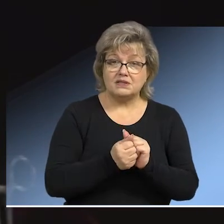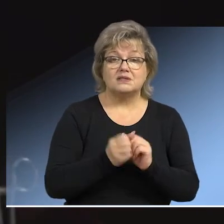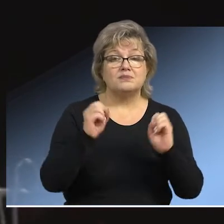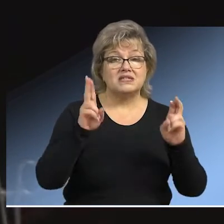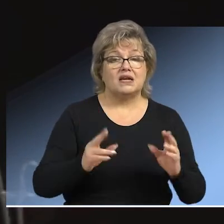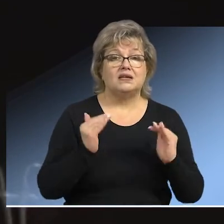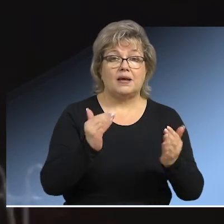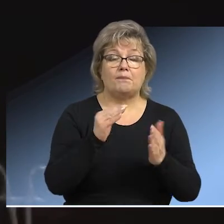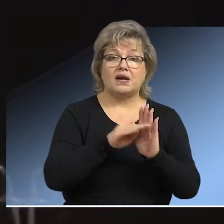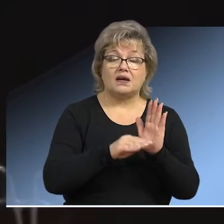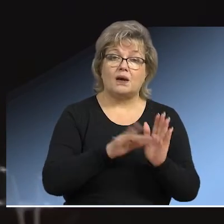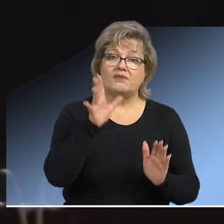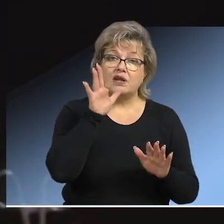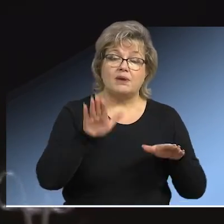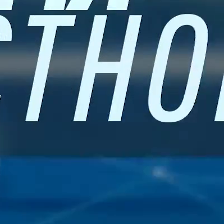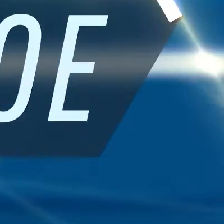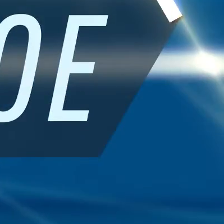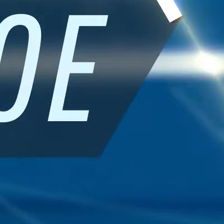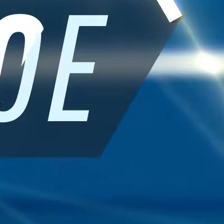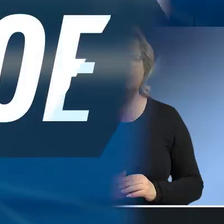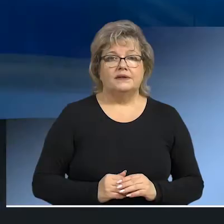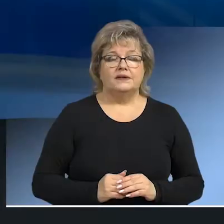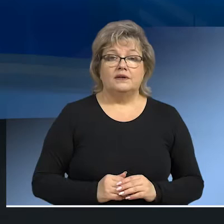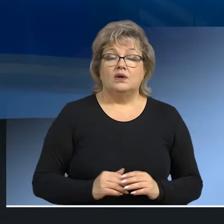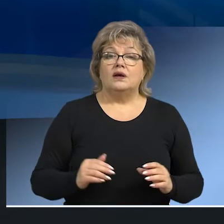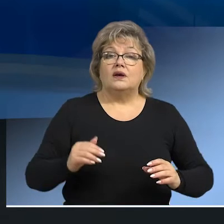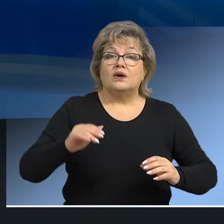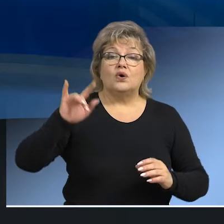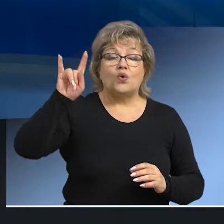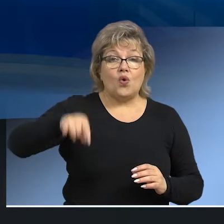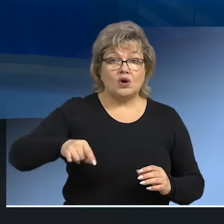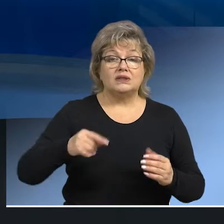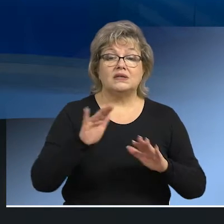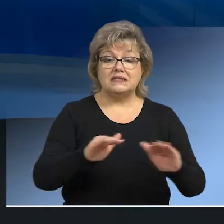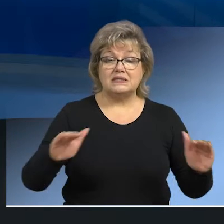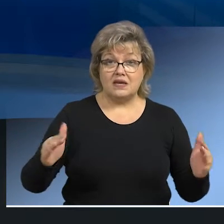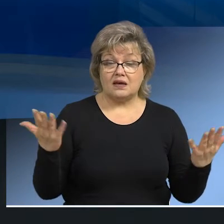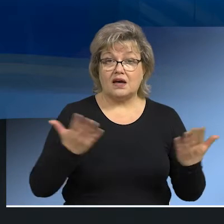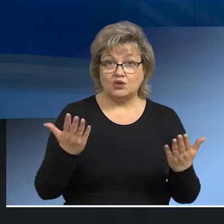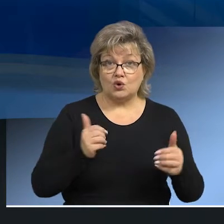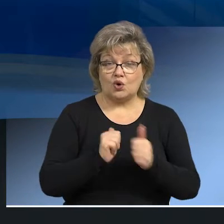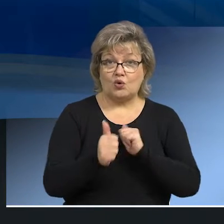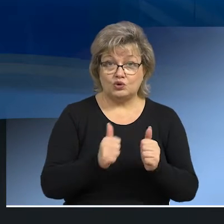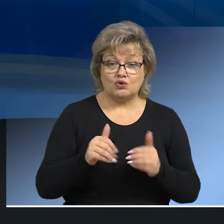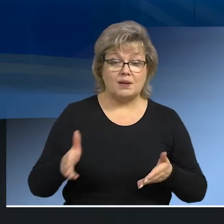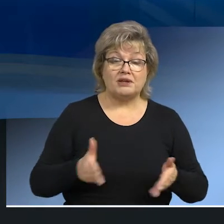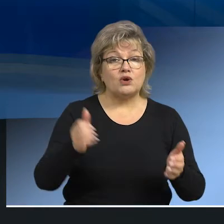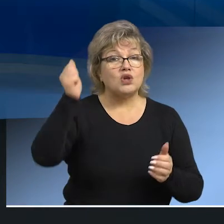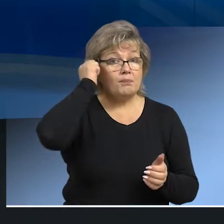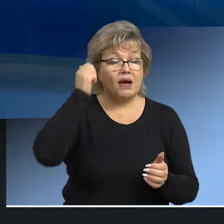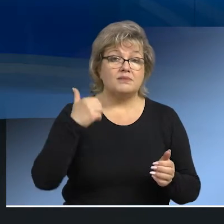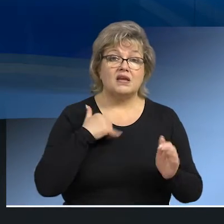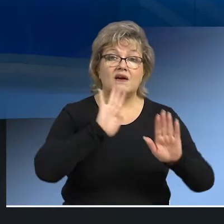«Каменск-ТР», специально для программы «Время местное». «Мирные окна». Картины детей, участников конкурса «По дороге